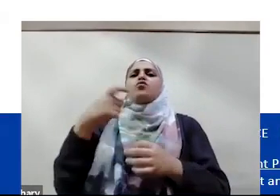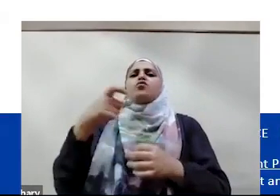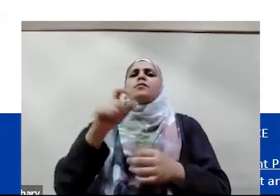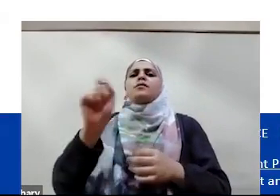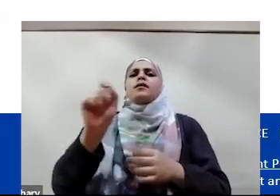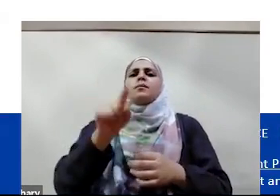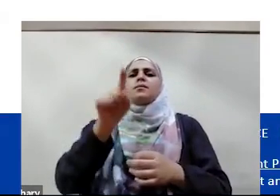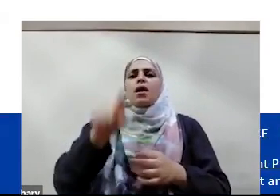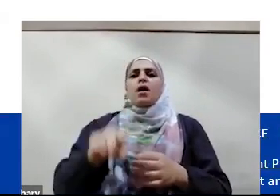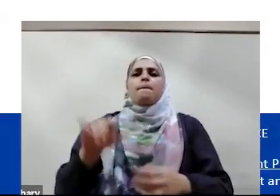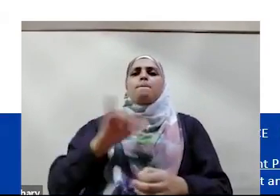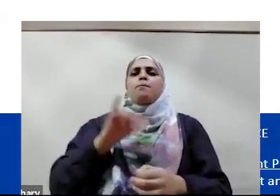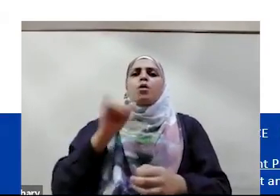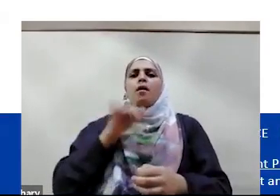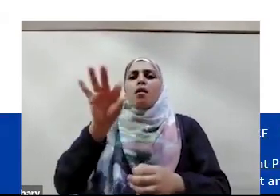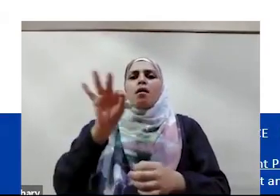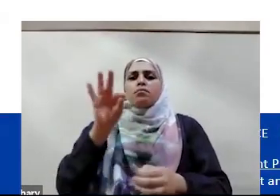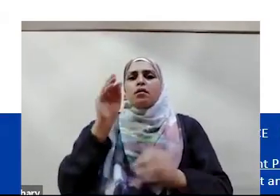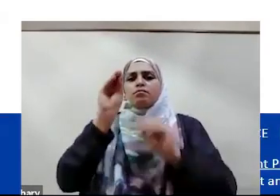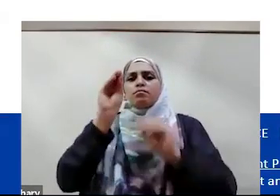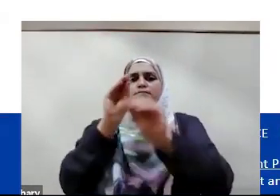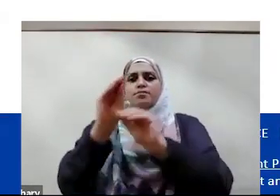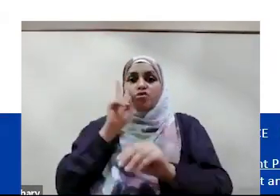مهم إن أنا أملاه.